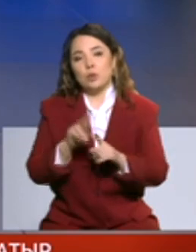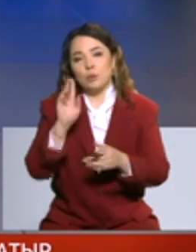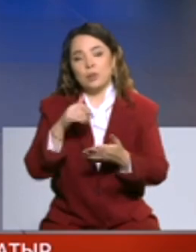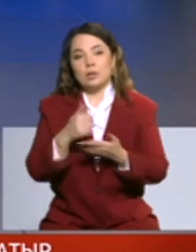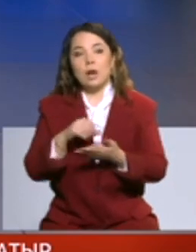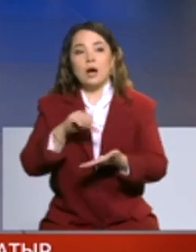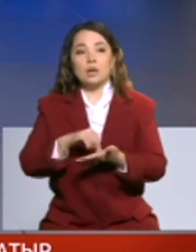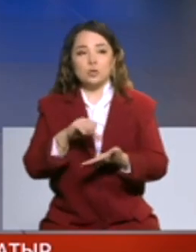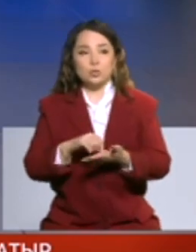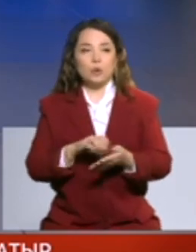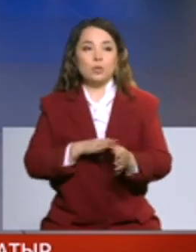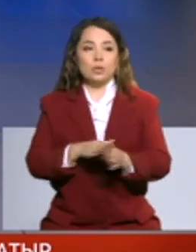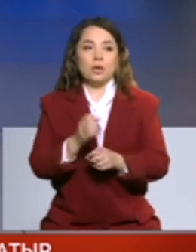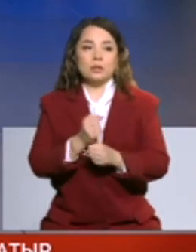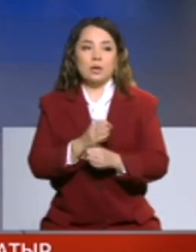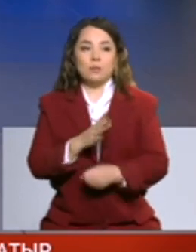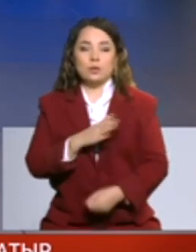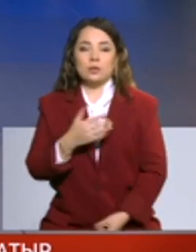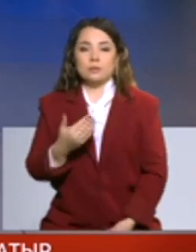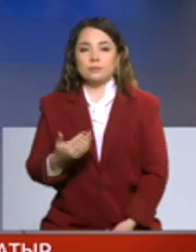басшысының қатысуымен іске қосылды.